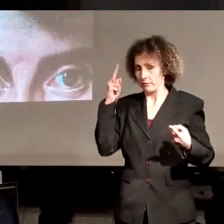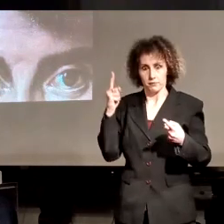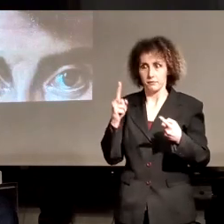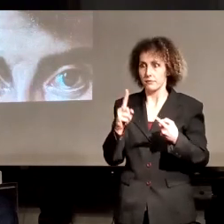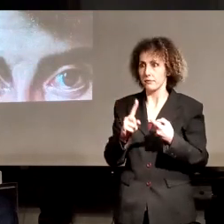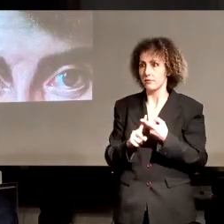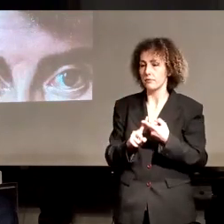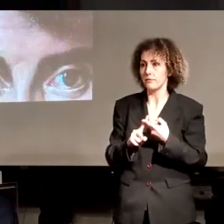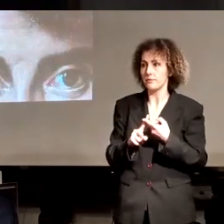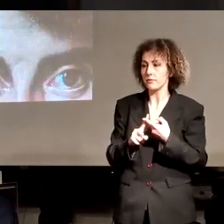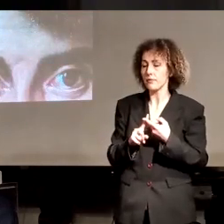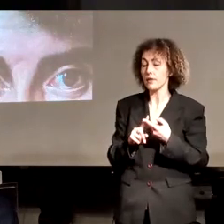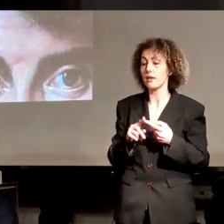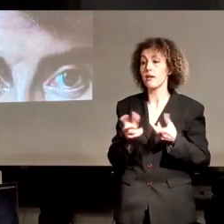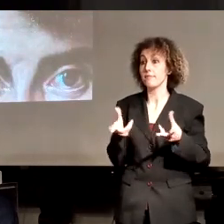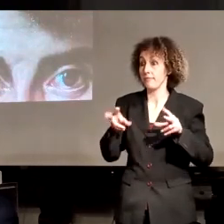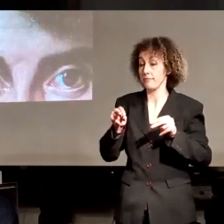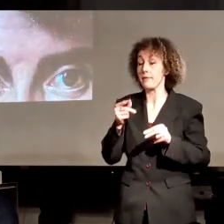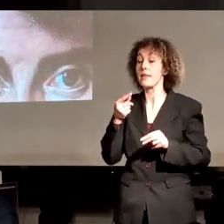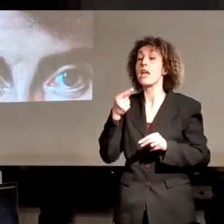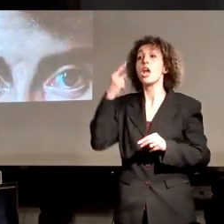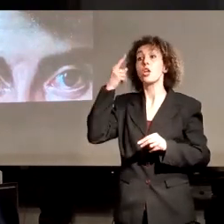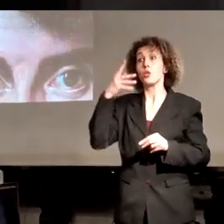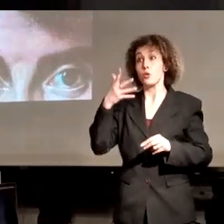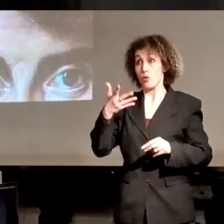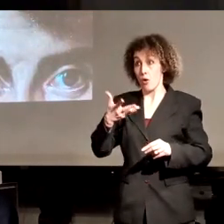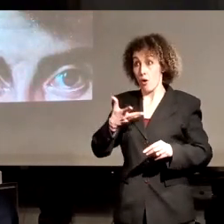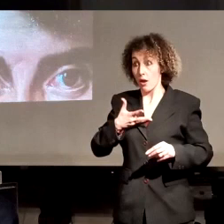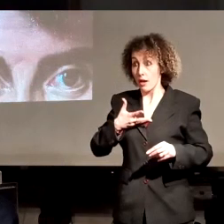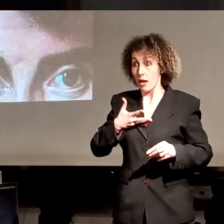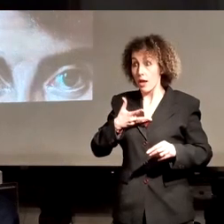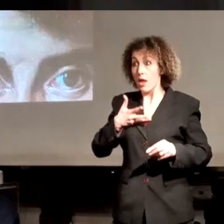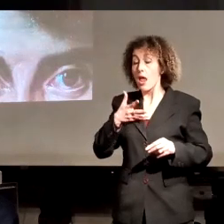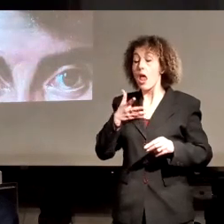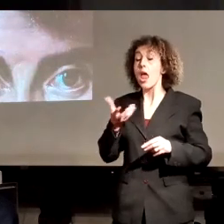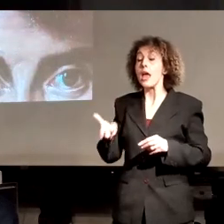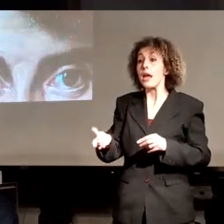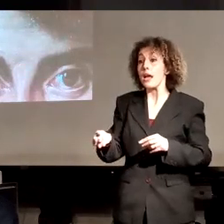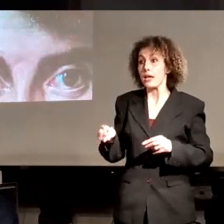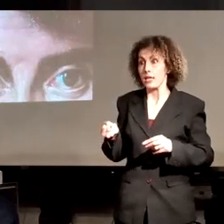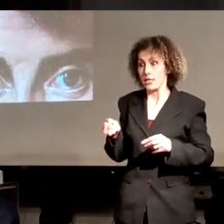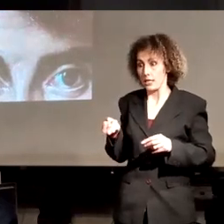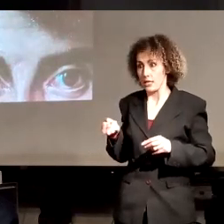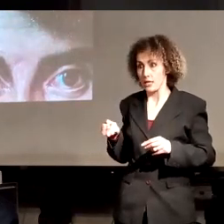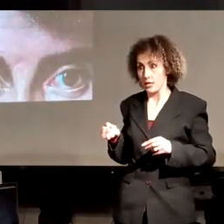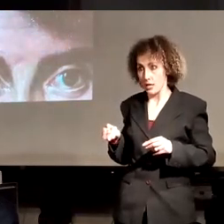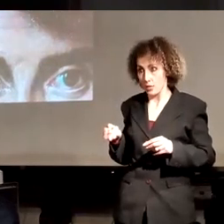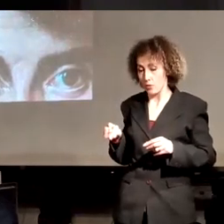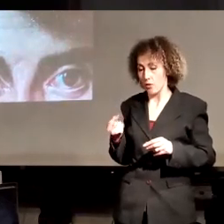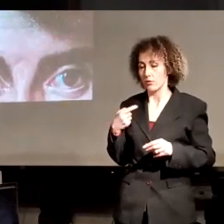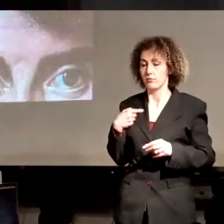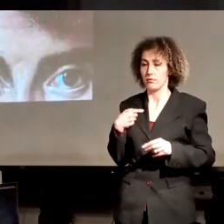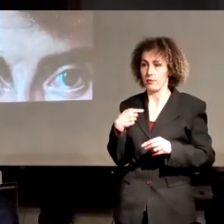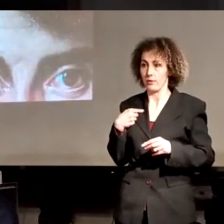mi risultava che un cesto cassetto a quel